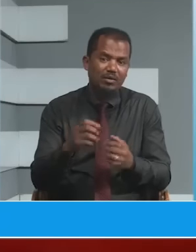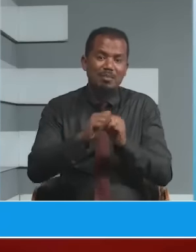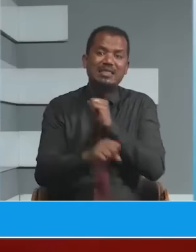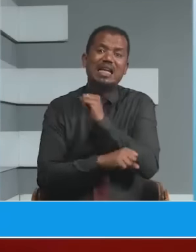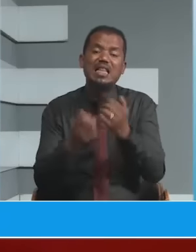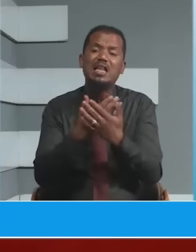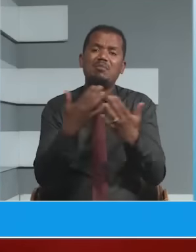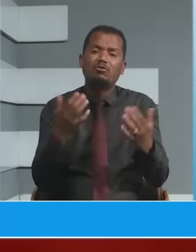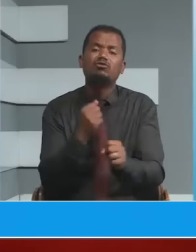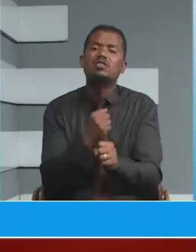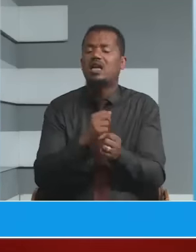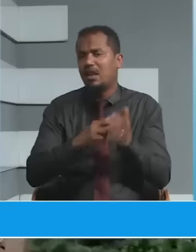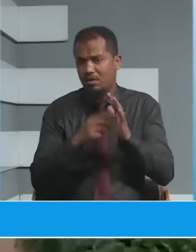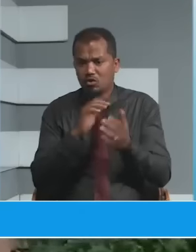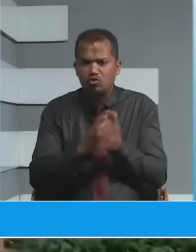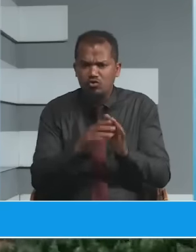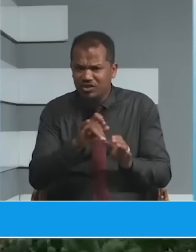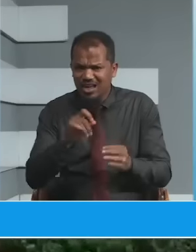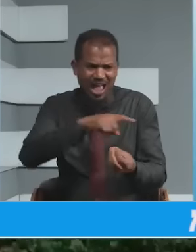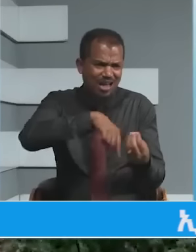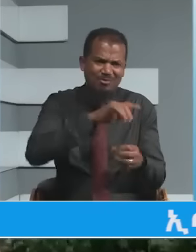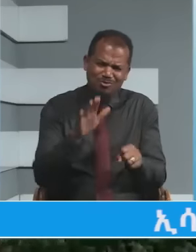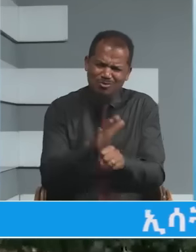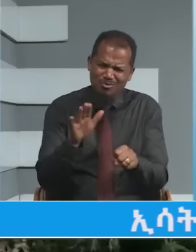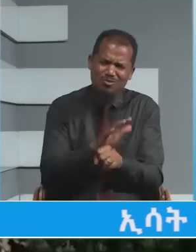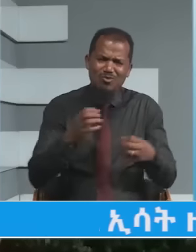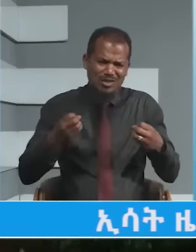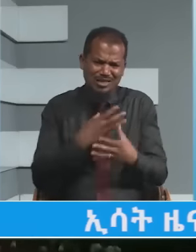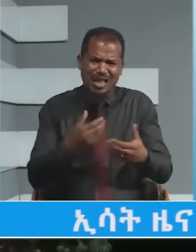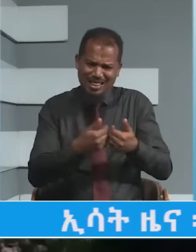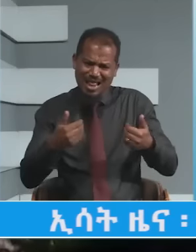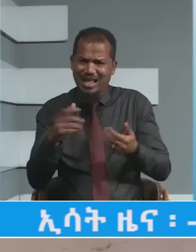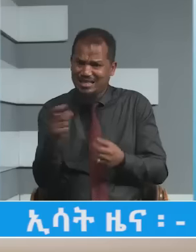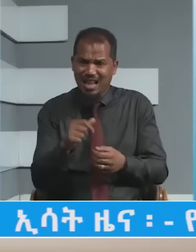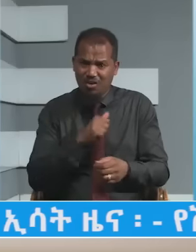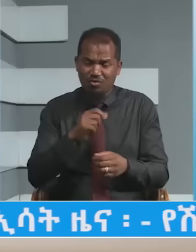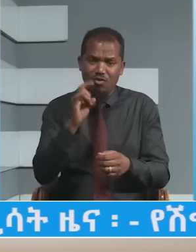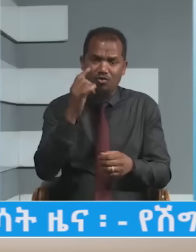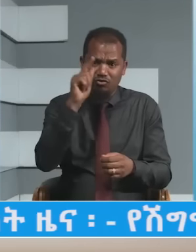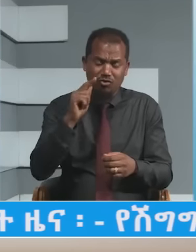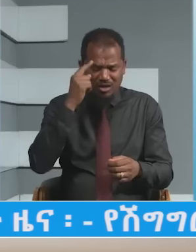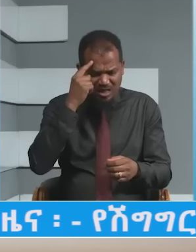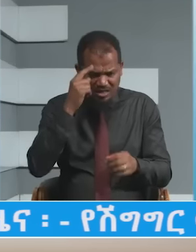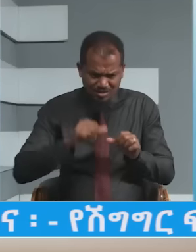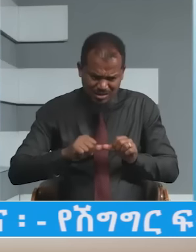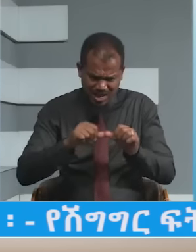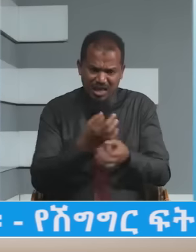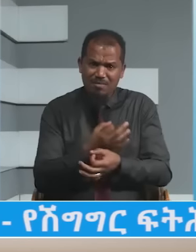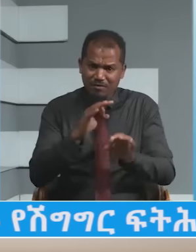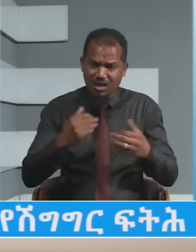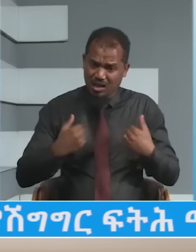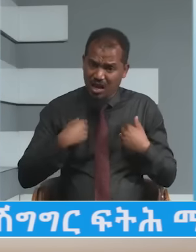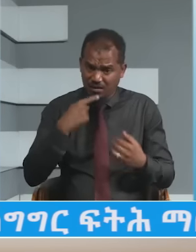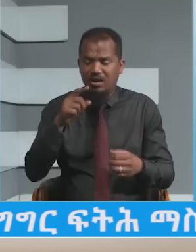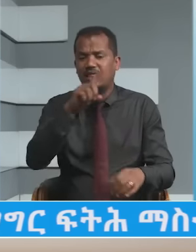የመሰረተ ልማቶች ይሰራል ማለት ነው። ይሁን እንጂ አካባቢው ሙሉ በሙሉ ከስጋት የራቀ ስላልሆነ በዞኑ የታሰበ ዘላቂ